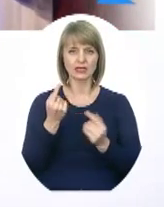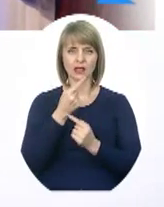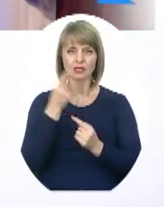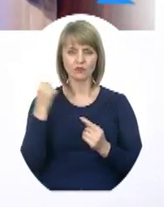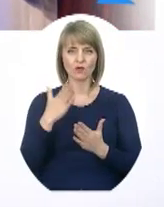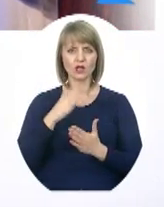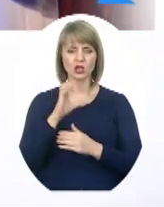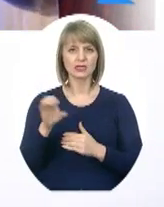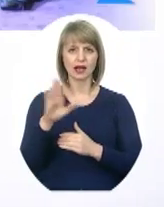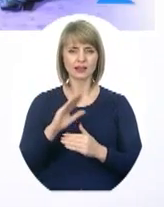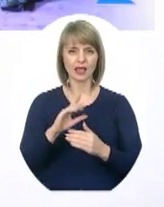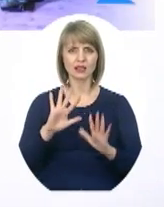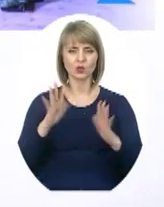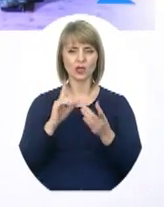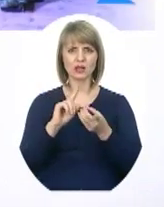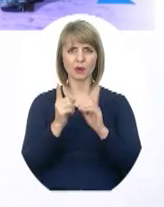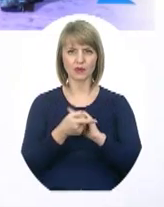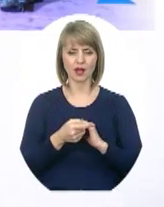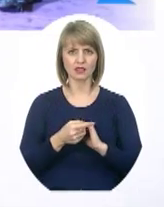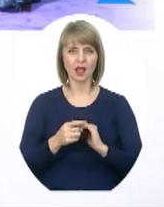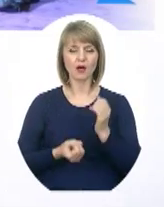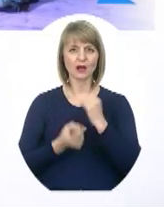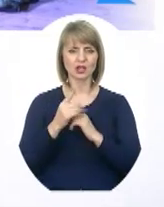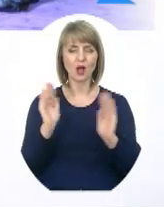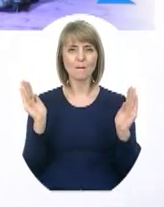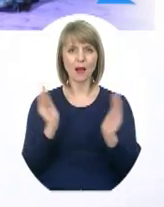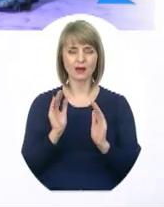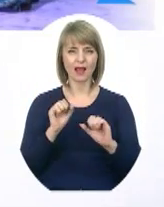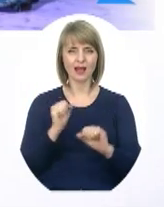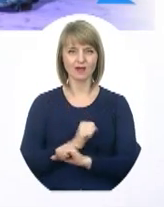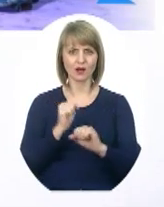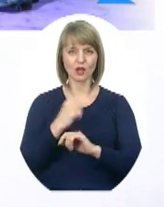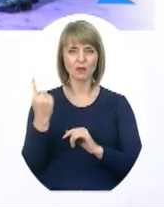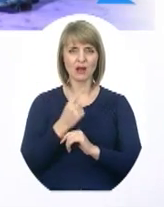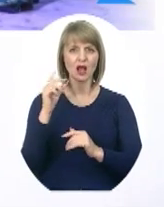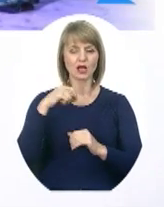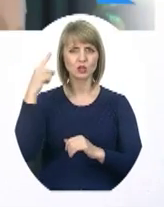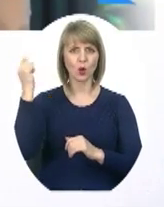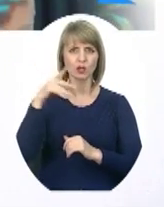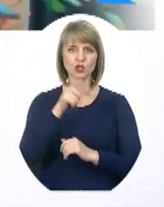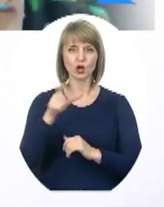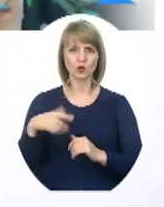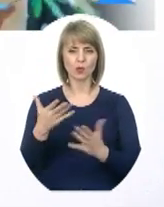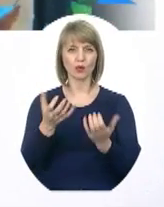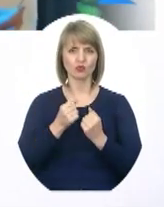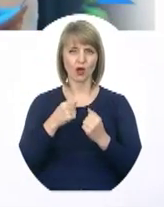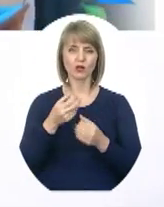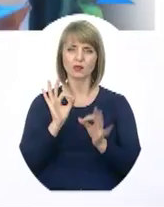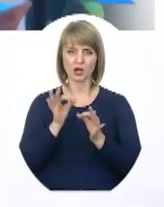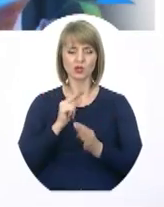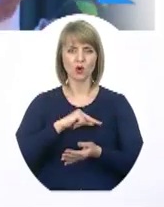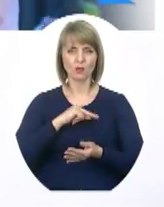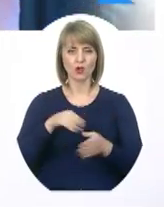так давно в нашей стране ситуация стала меняться. Произошла маленькая революция, и первые солнечные люди стали получать приличную